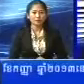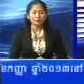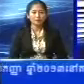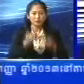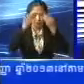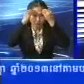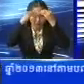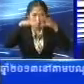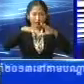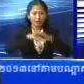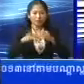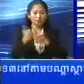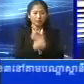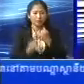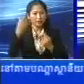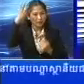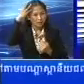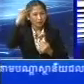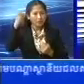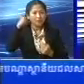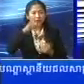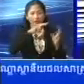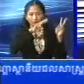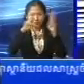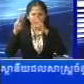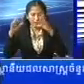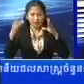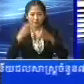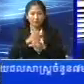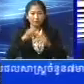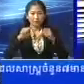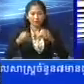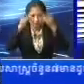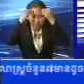ព័ត៌មានក្នុងប្រទេសដែលលោកស្រីនាងកញ្ញាសឹមនឹងបានទស្សនានៅពេលនេះចាប់តែប៉ុណ្ណេះជាបន្តសូមអញ្ជើញទស្សនាព័ត៌មានអន្តរជាតិ